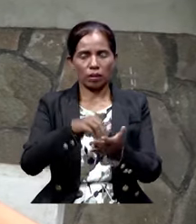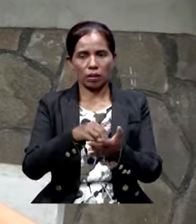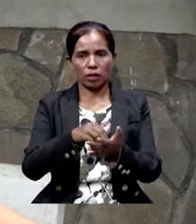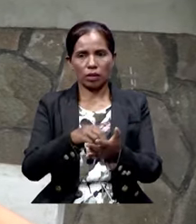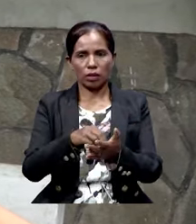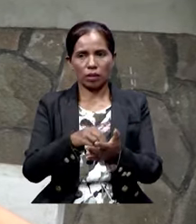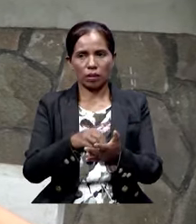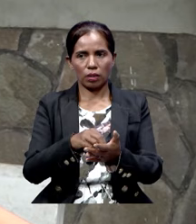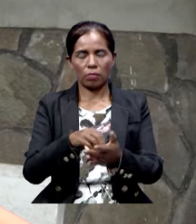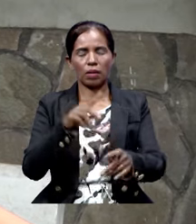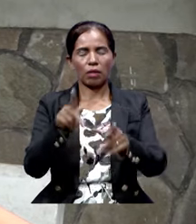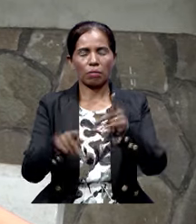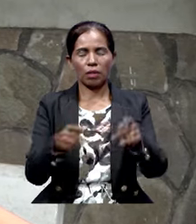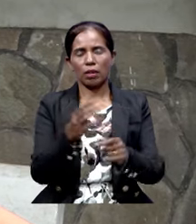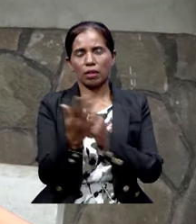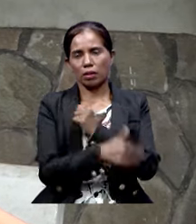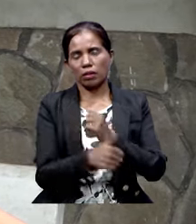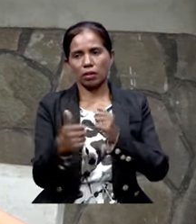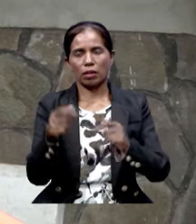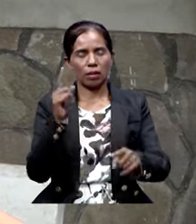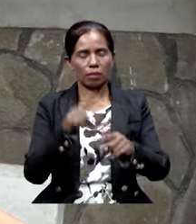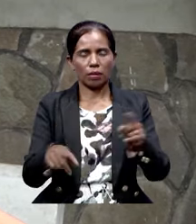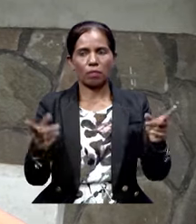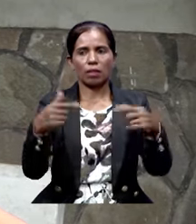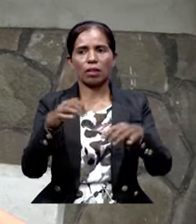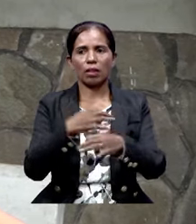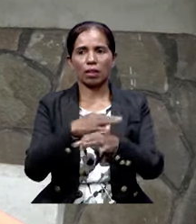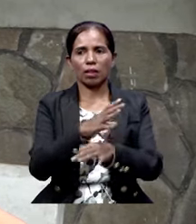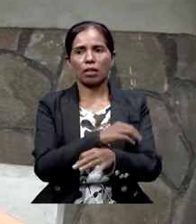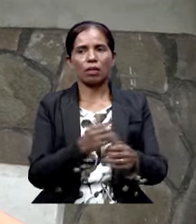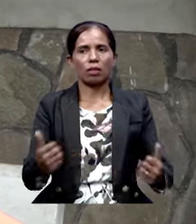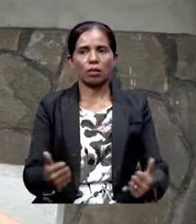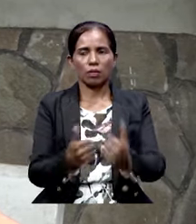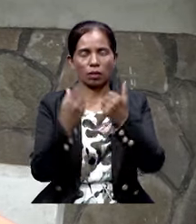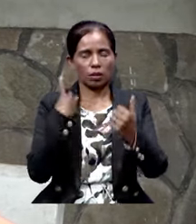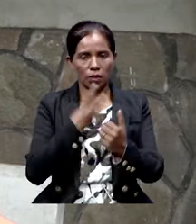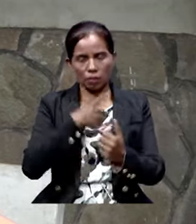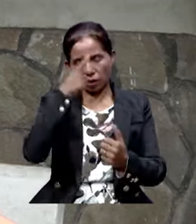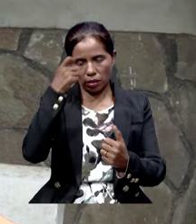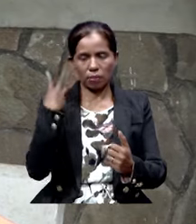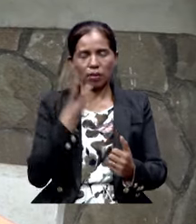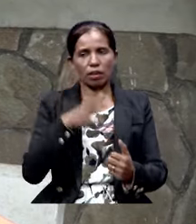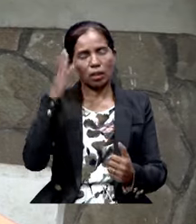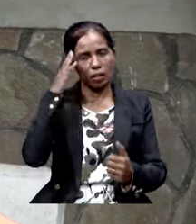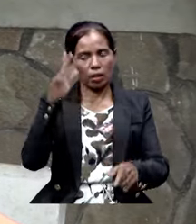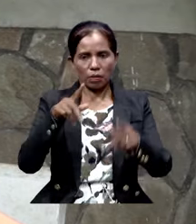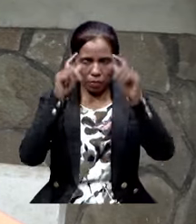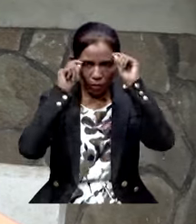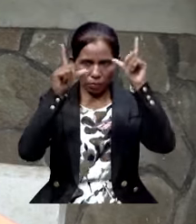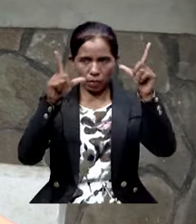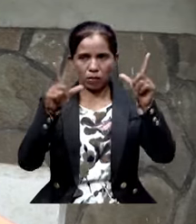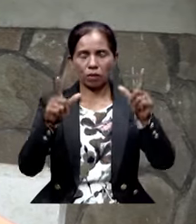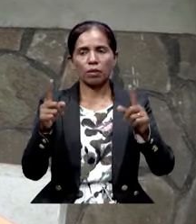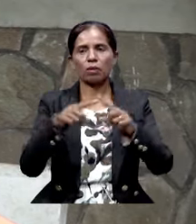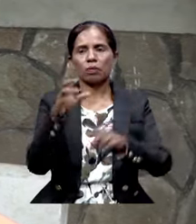ya ema estranger sida atununi label halo competition wa mitama itaten kat timor vamos o en